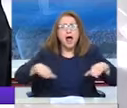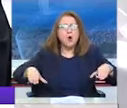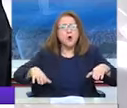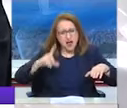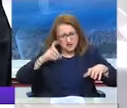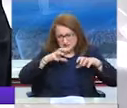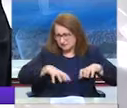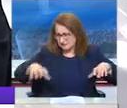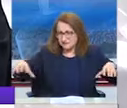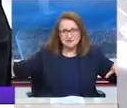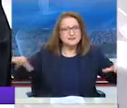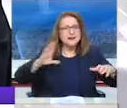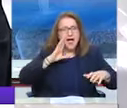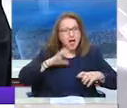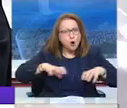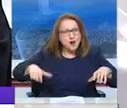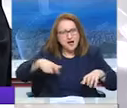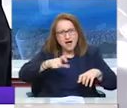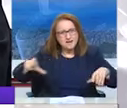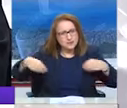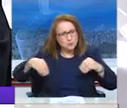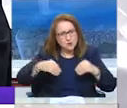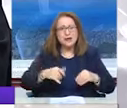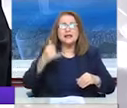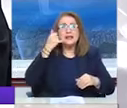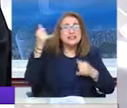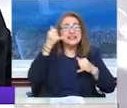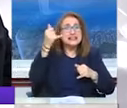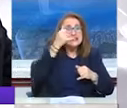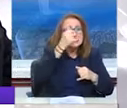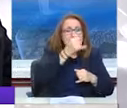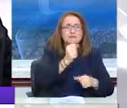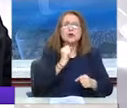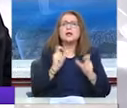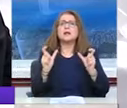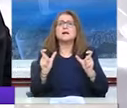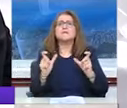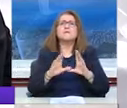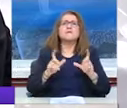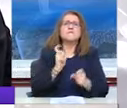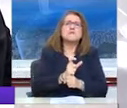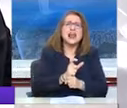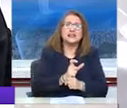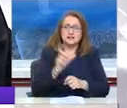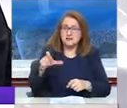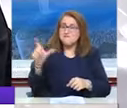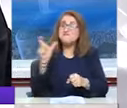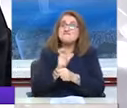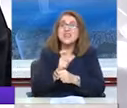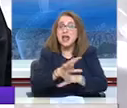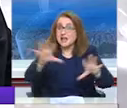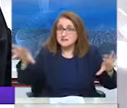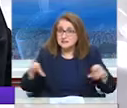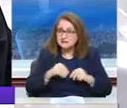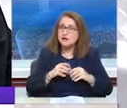και δημοτικές αγορές, δραστηριότητες τηλεφωνικών κέντρων και φύλαξη. Σε όλες τις επιχειρήσεις που εντάχθηκαν στο Μάρτιο και